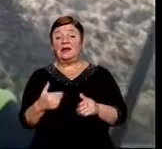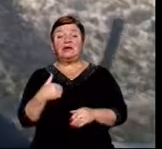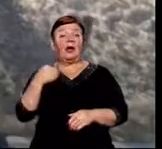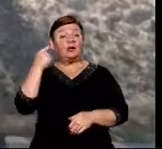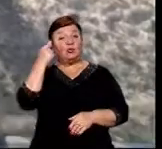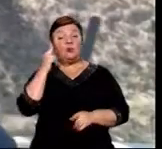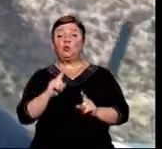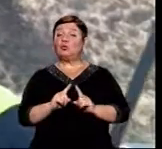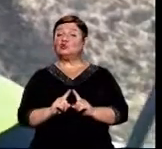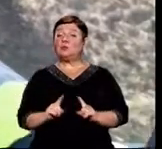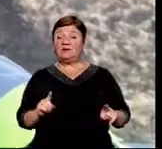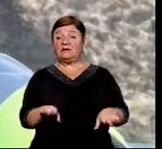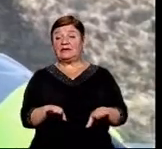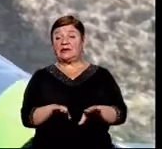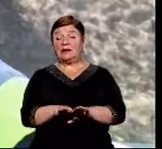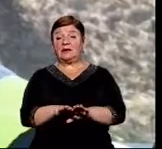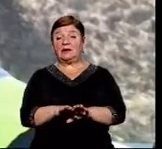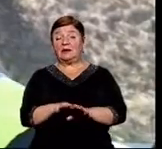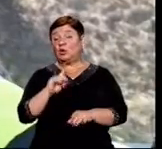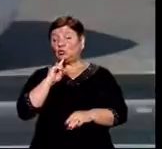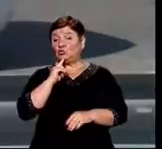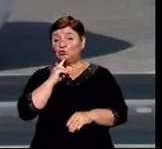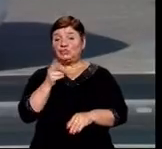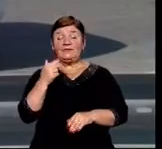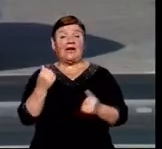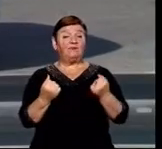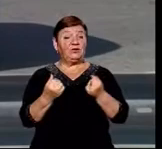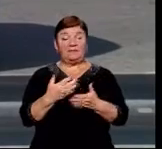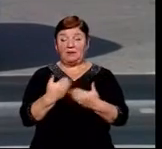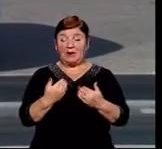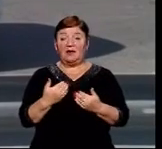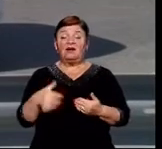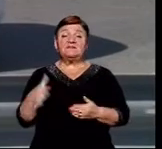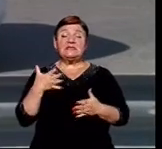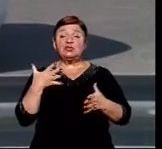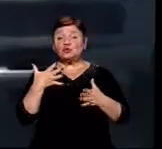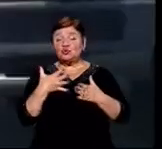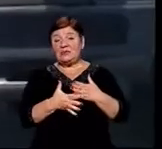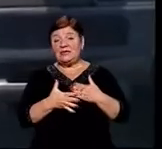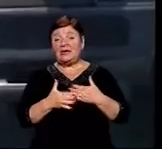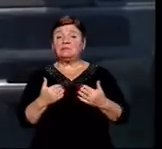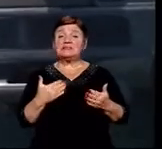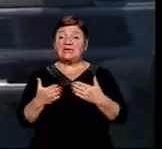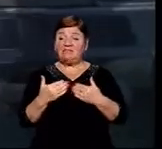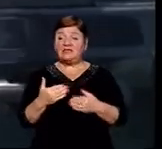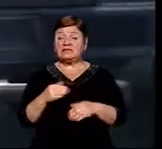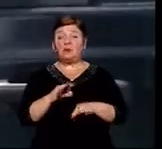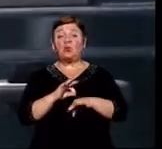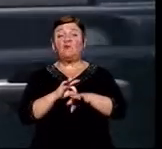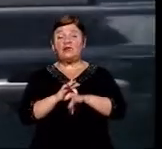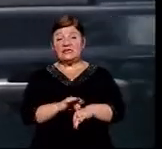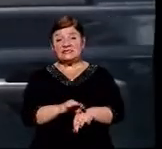думаю, особливих там труднощів для вдії немає. Всі з розумінням ставляться, розуміють, що дані заходи